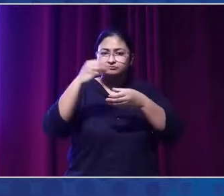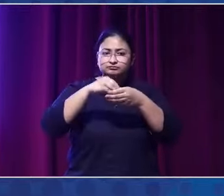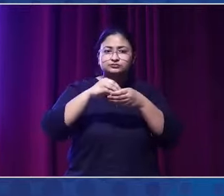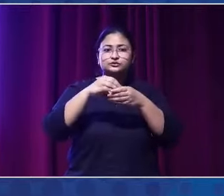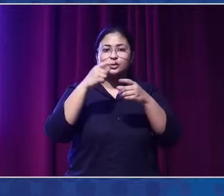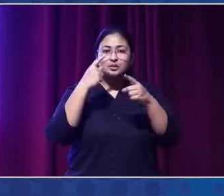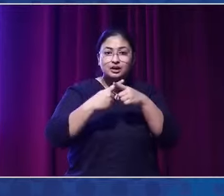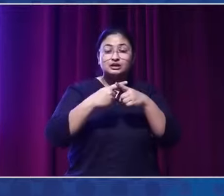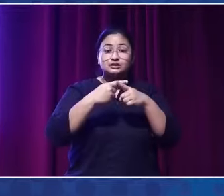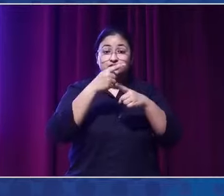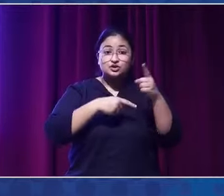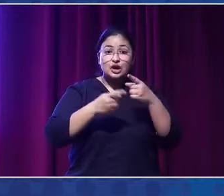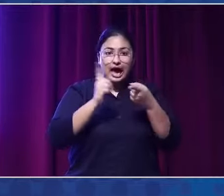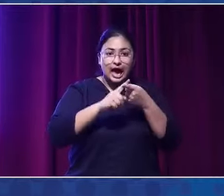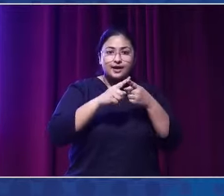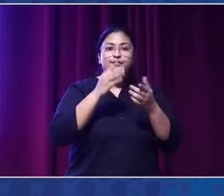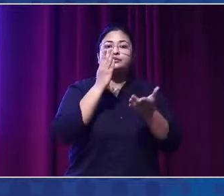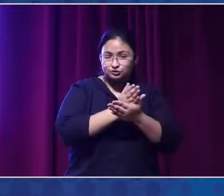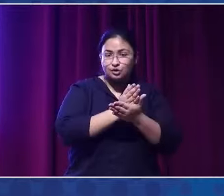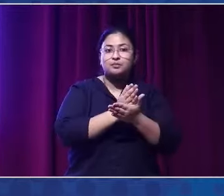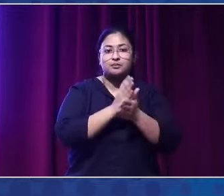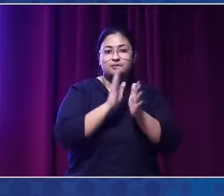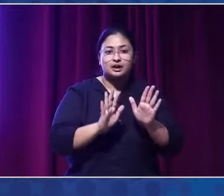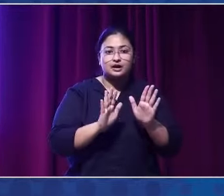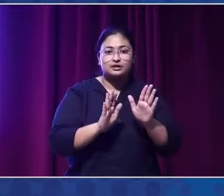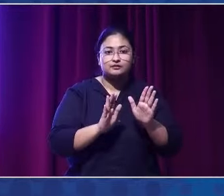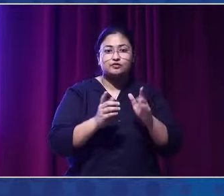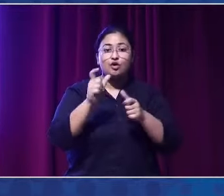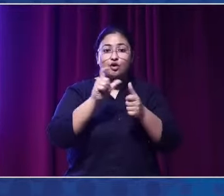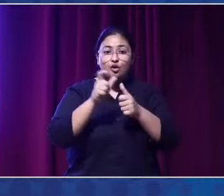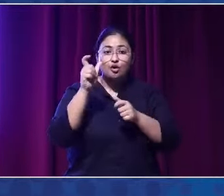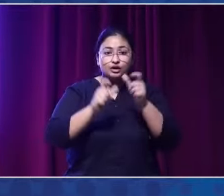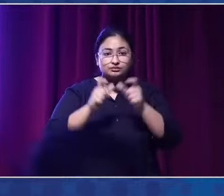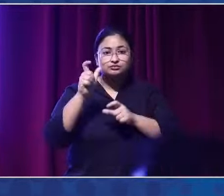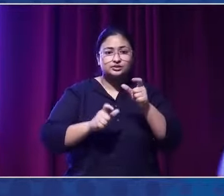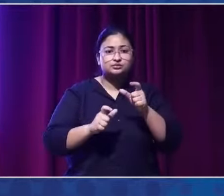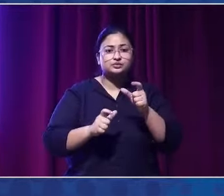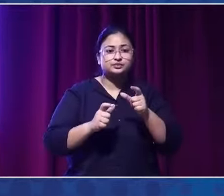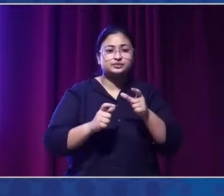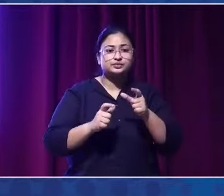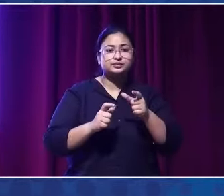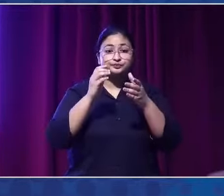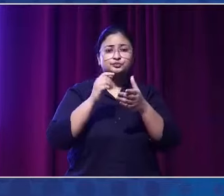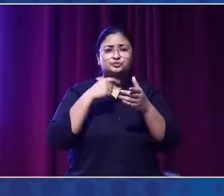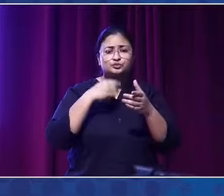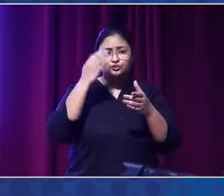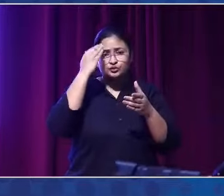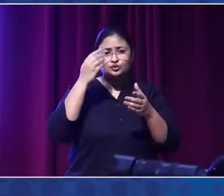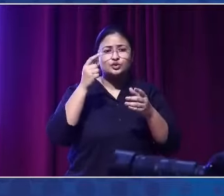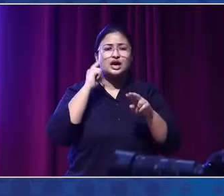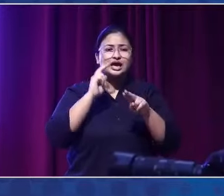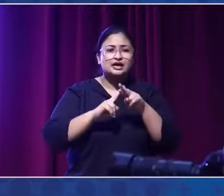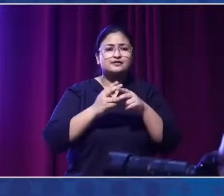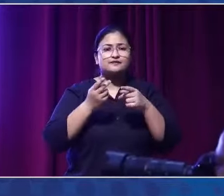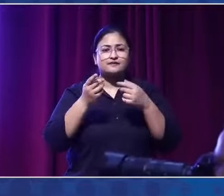क्लटर रुका देखिए दूसरी देखिए उसी में सारे कैंडिडेट्स को ये भरोसा था कि कोई भी डिस्ट्रिक्ट मजिस्ट्रेट डिस्क्रिशन